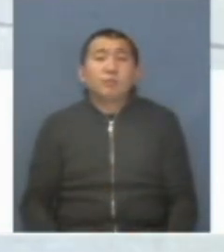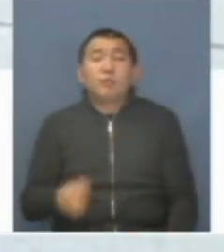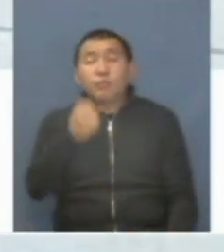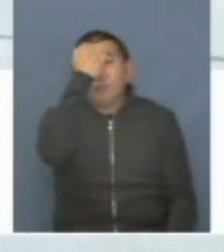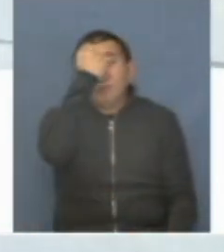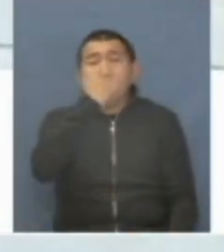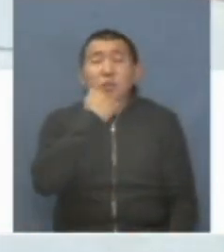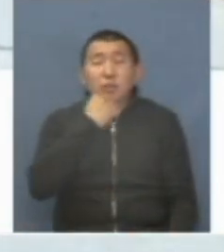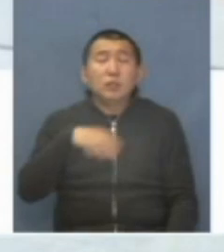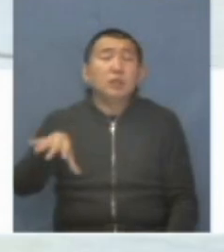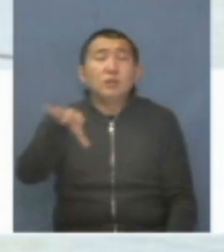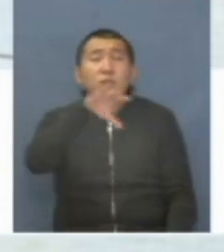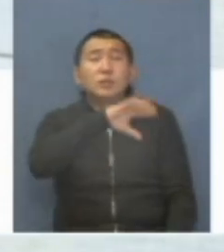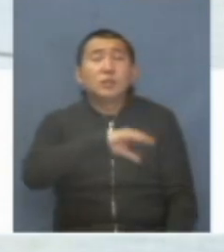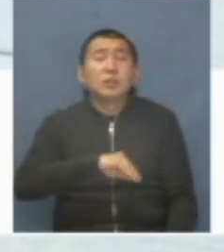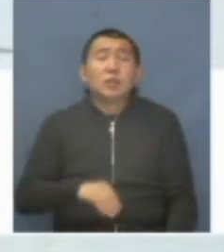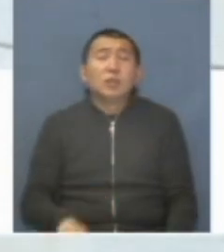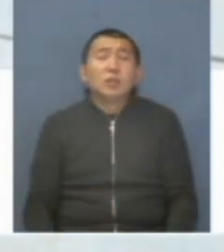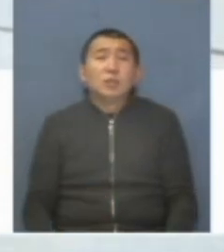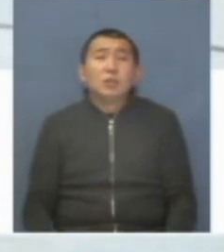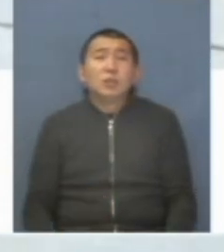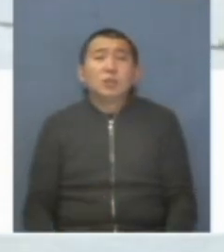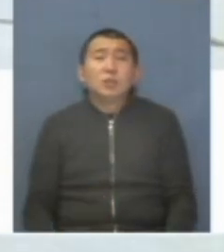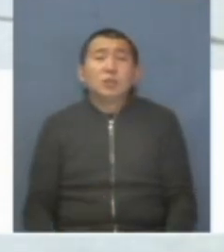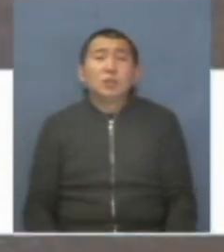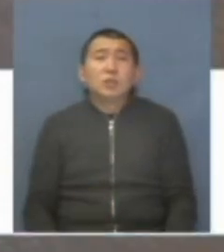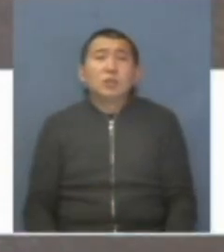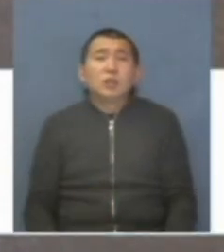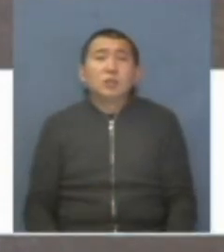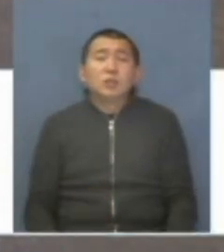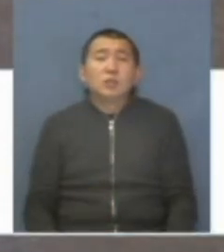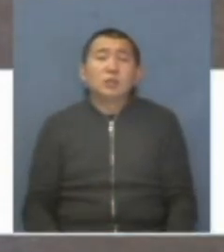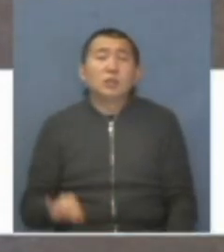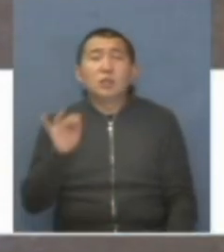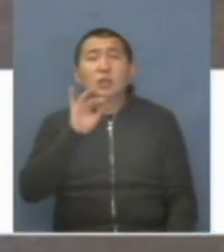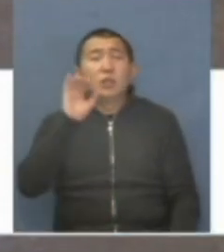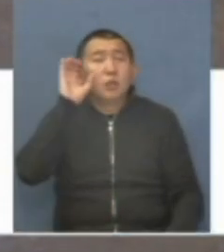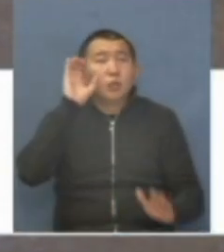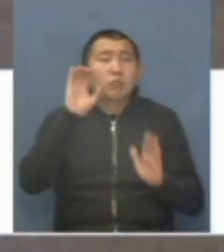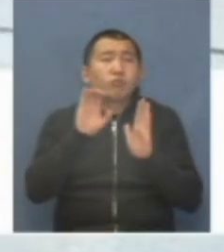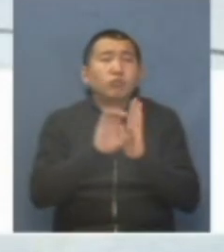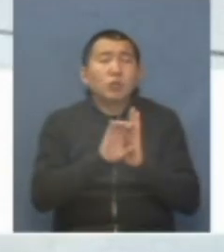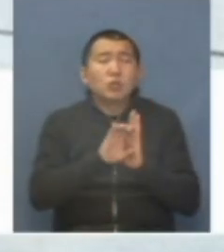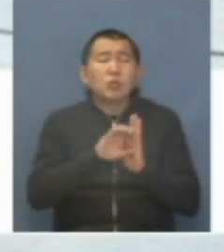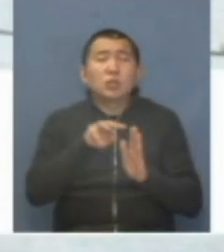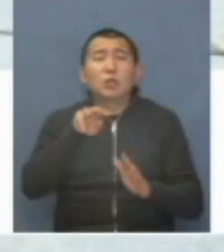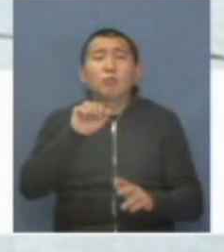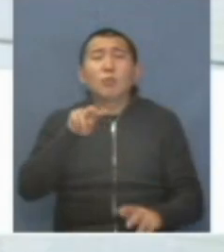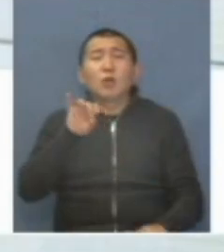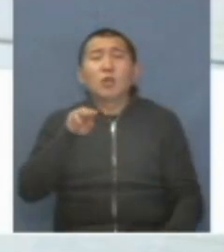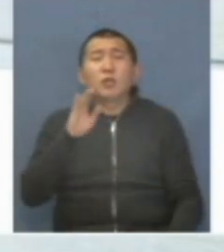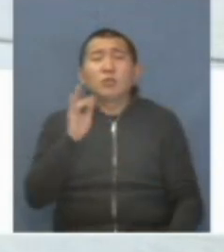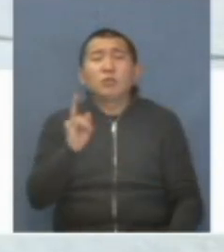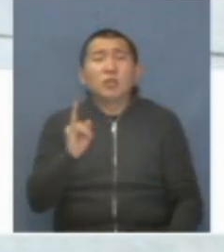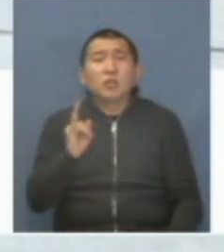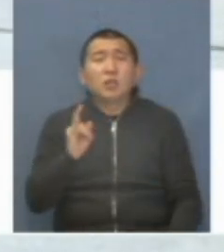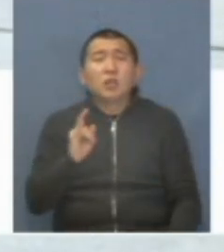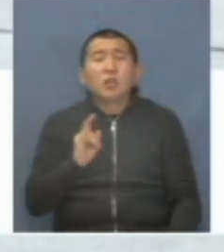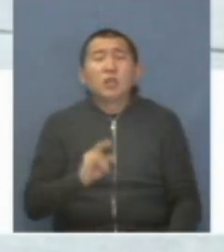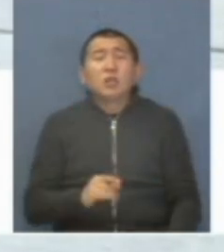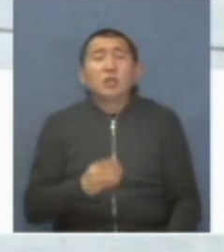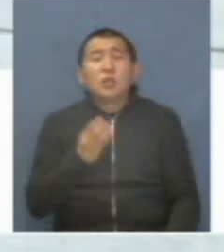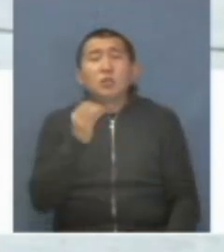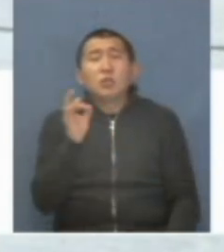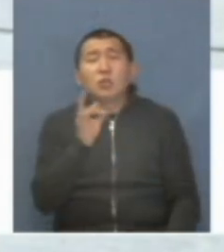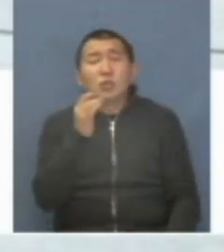Спасибо всем организаторам. Пусть будет принято жертвоприношение и услышаны молитвы. Пусть наше небо всегда будет чистым. Еще раз